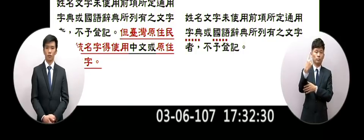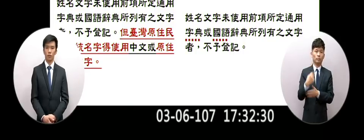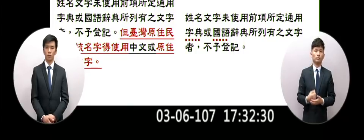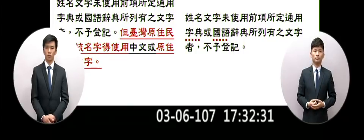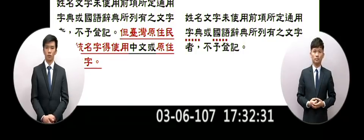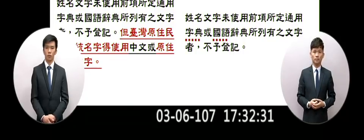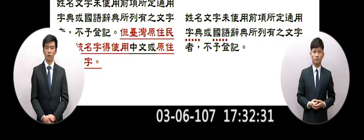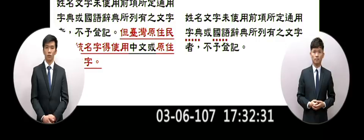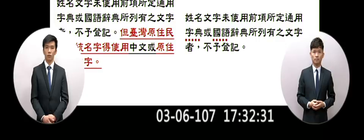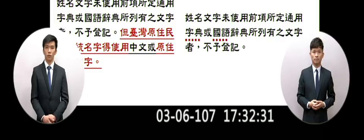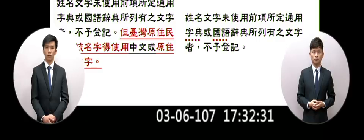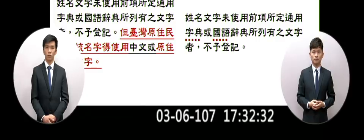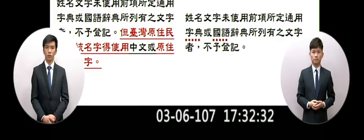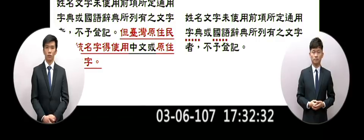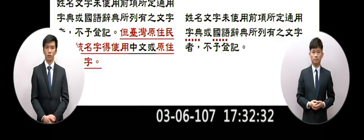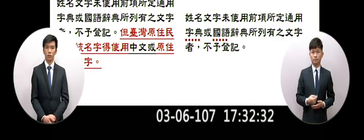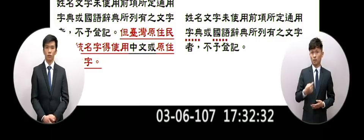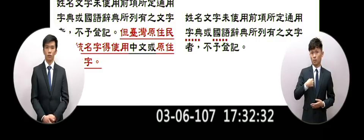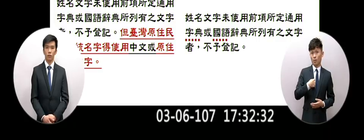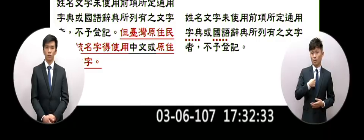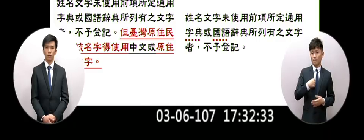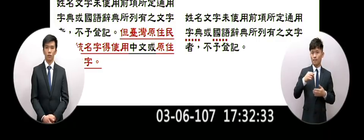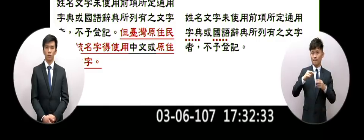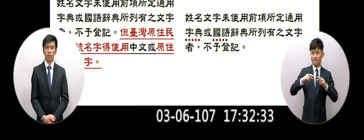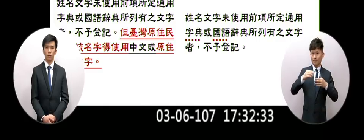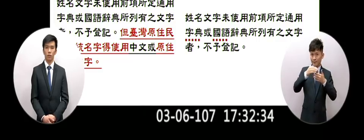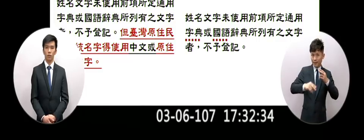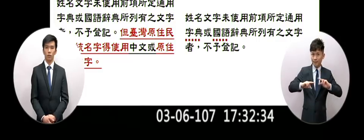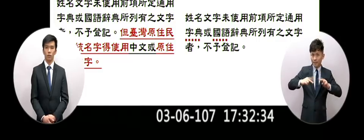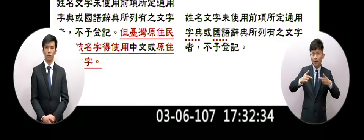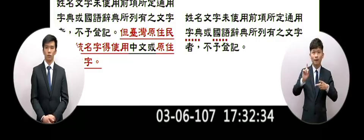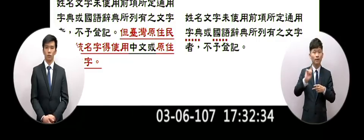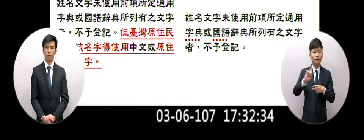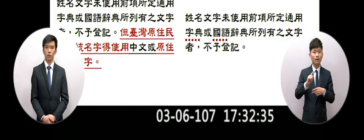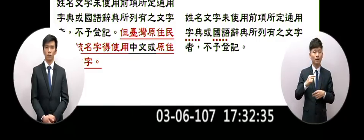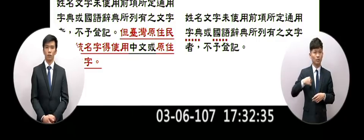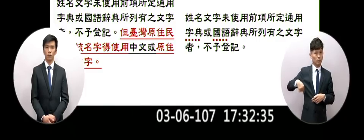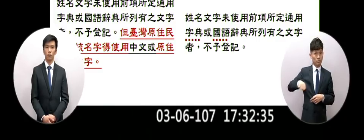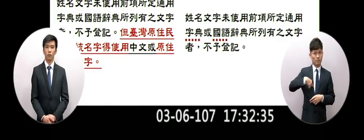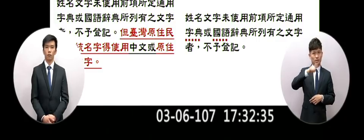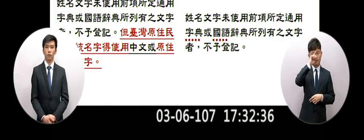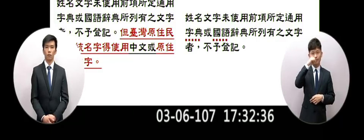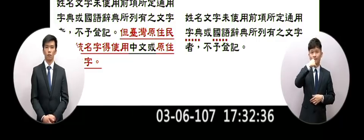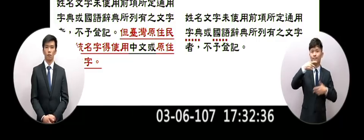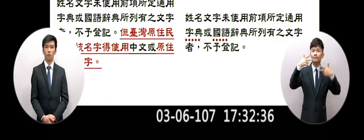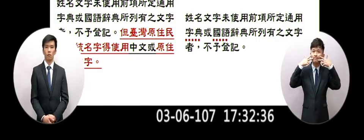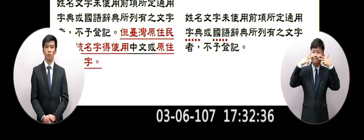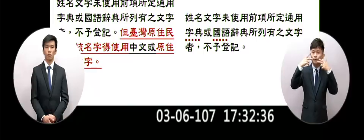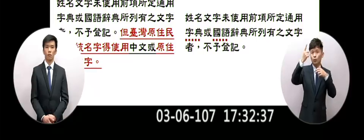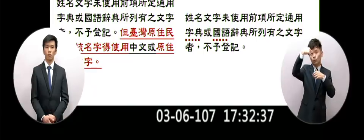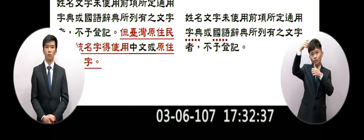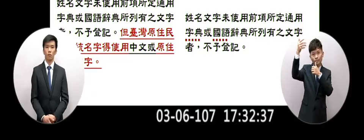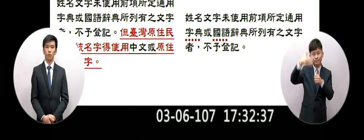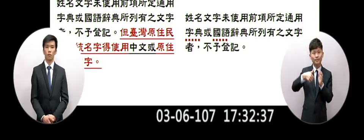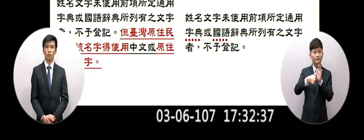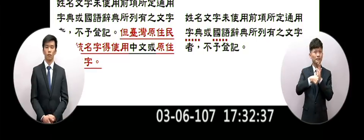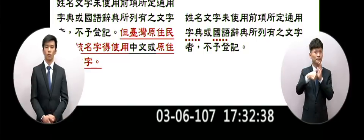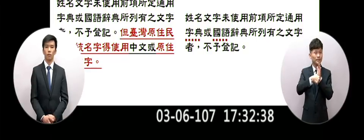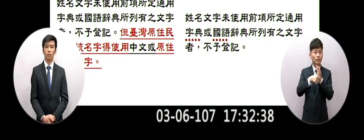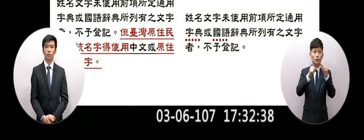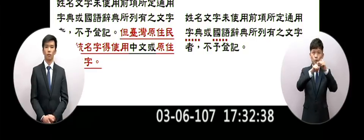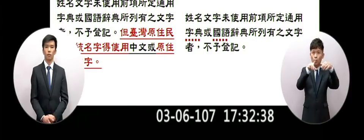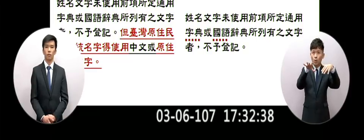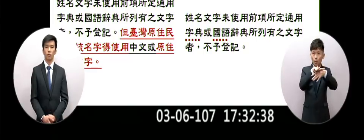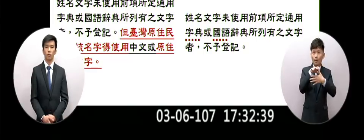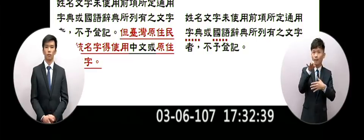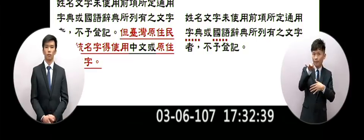的字。而我的修正条文是，我们希望台湾的原住民的传统名字可以使用中